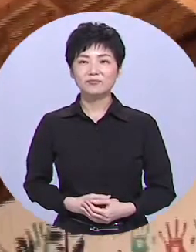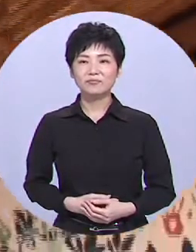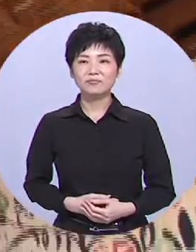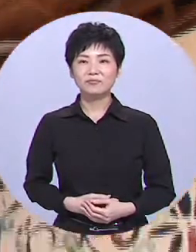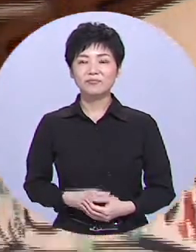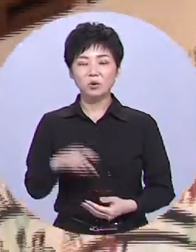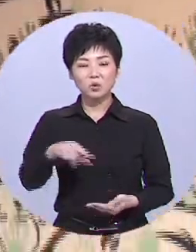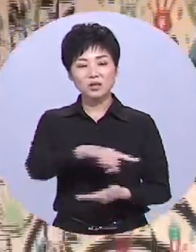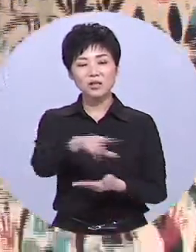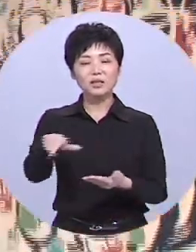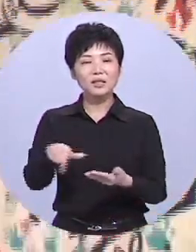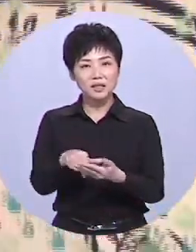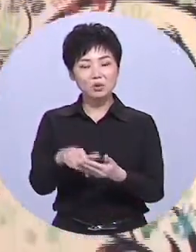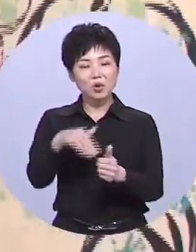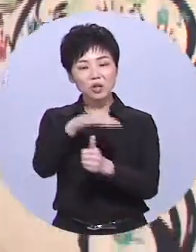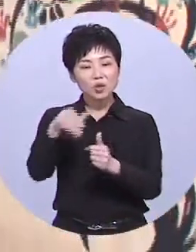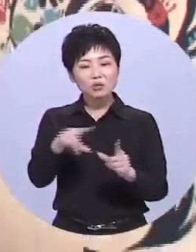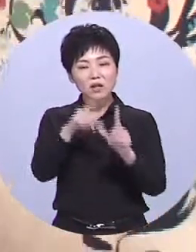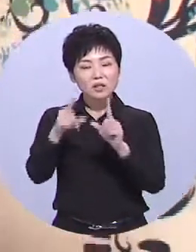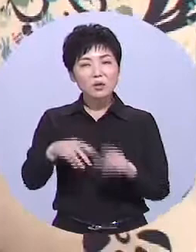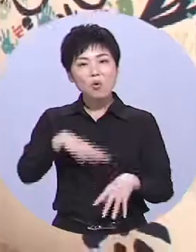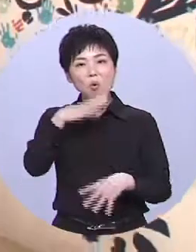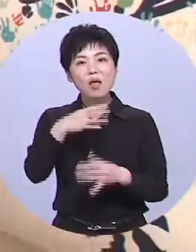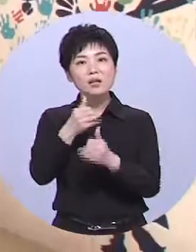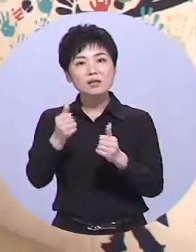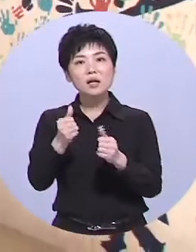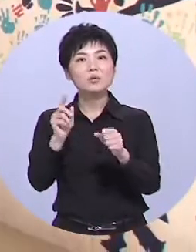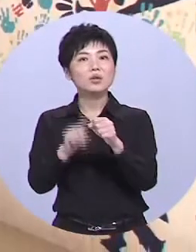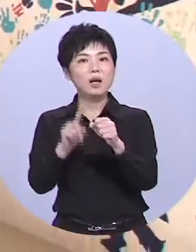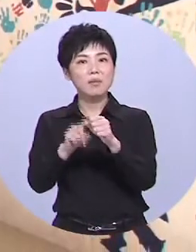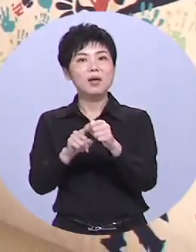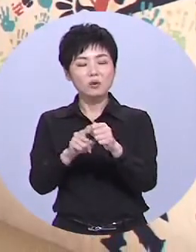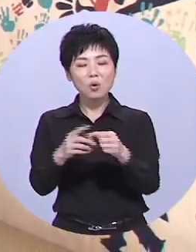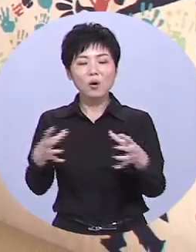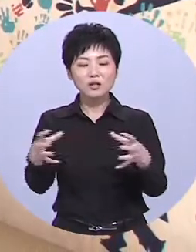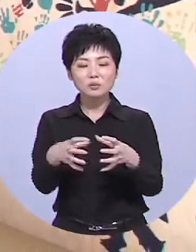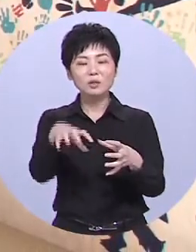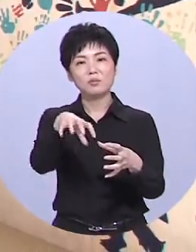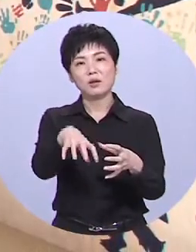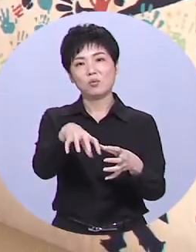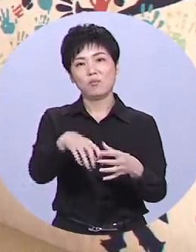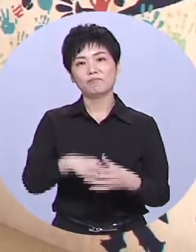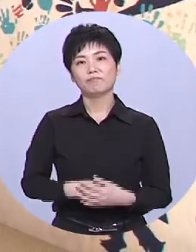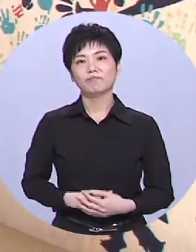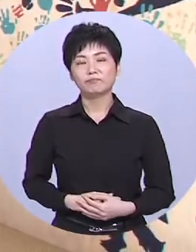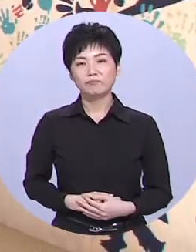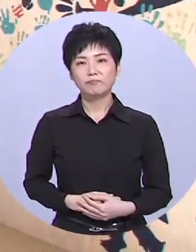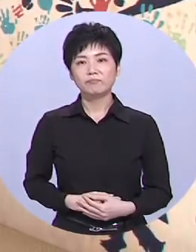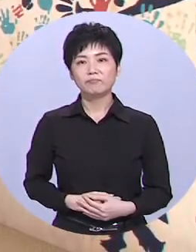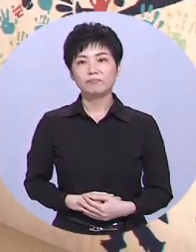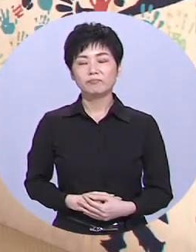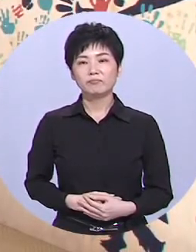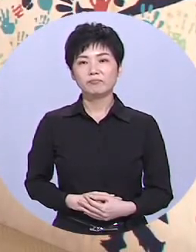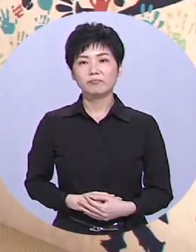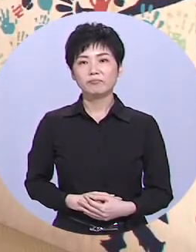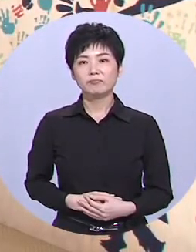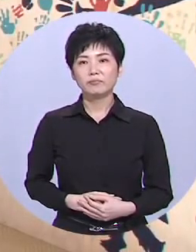この地区で暮らしている一人暮らしのお年寄りが外出する機会を作りたいという思いから設立したといいます